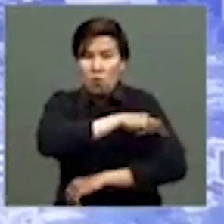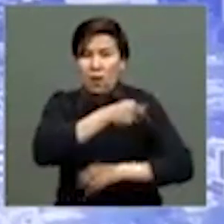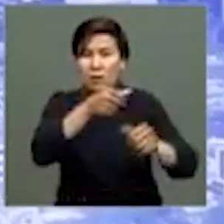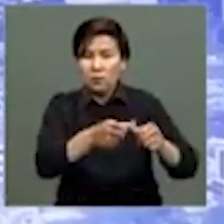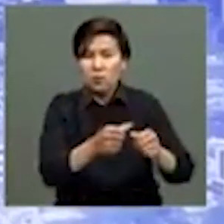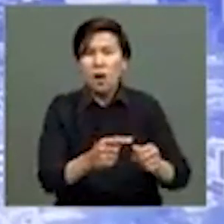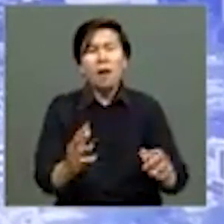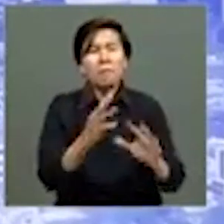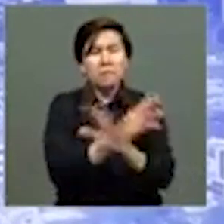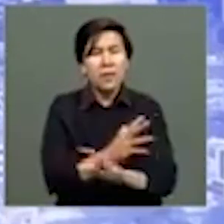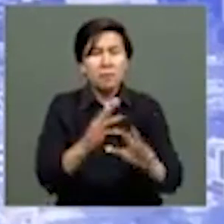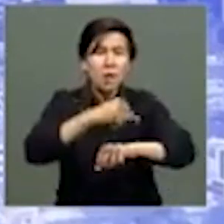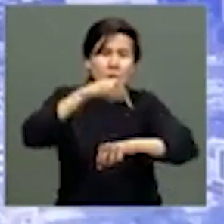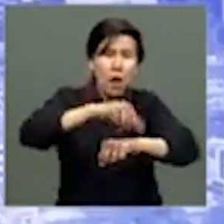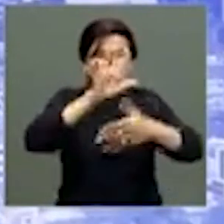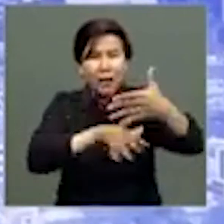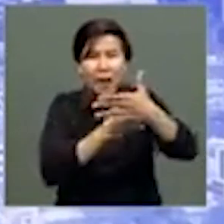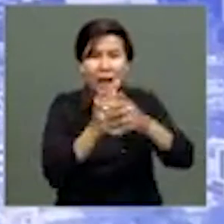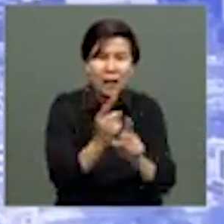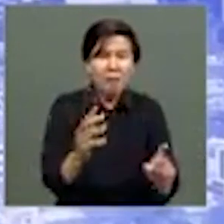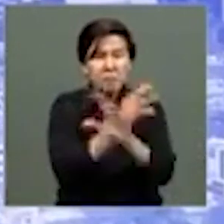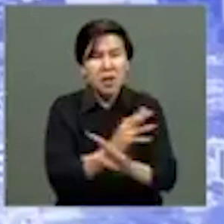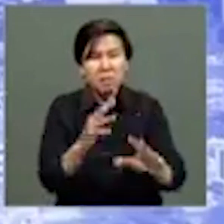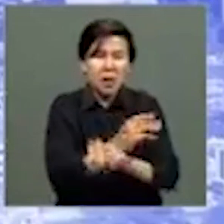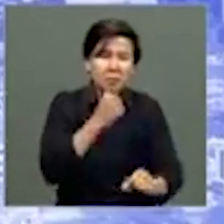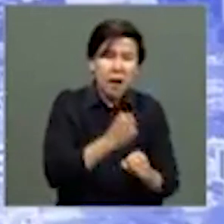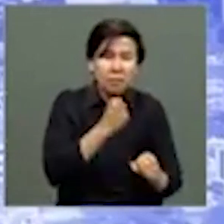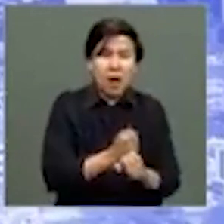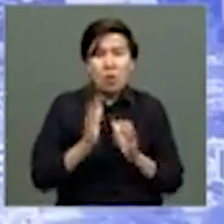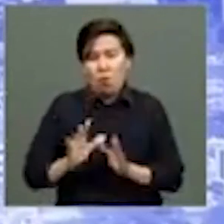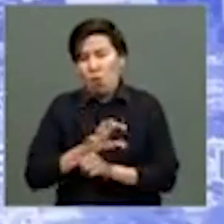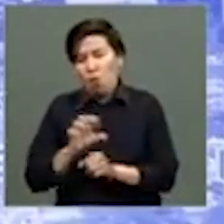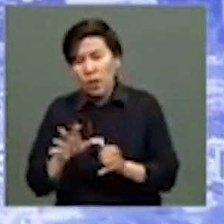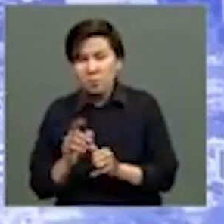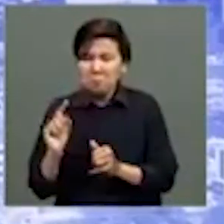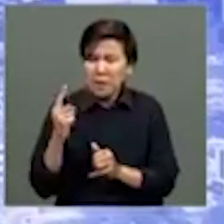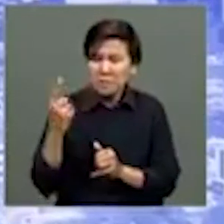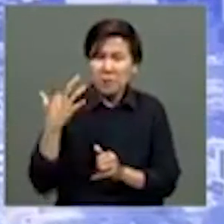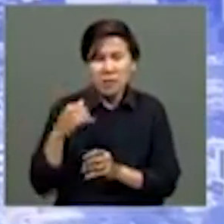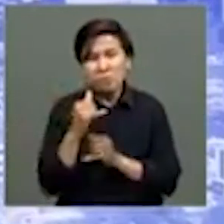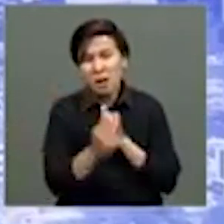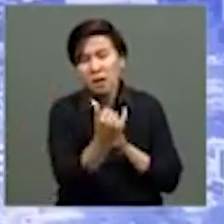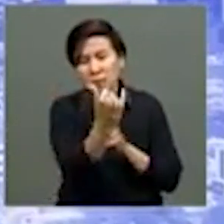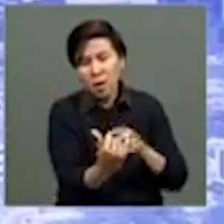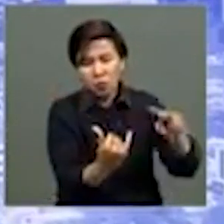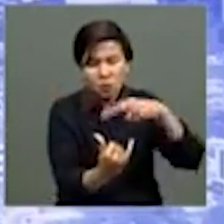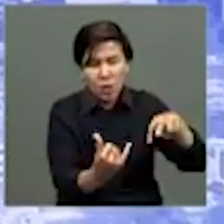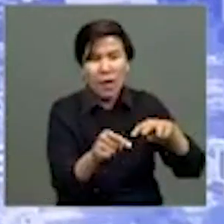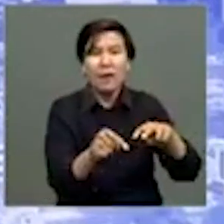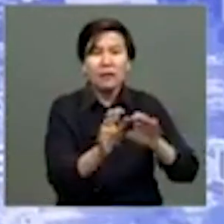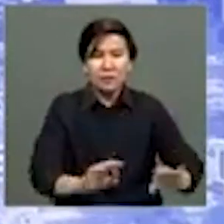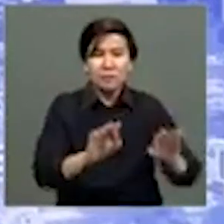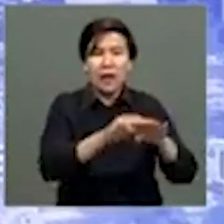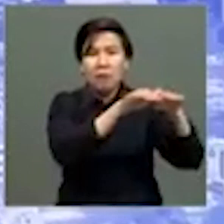องผลัดเปลี่ยนเวรกันอย่างหนักหน่วงนะคะแล้วก็มีผู้ป่วยรายใหม่อยู่ตลอดเวลาเขายังคงต้องดูแลทุกท่านด้วยมาตรฐานวิช